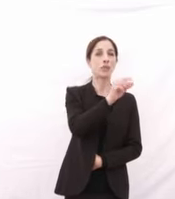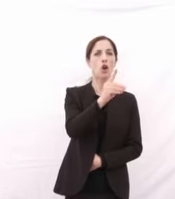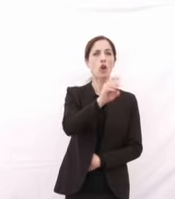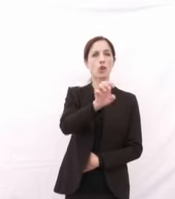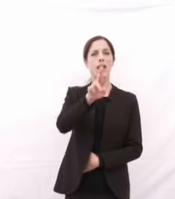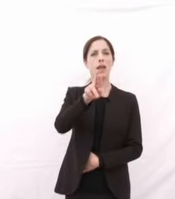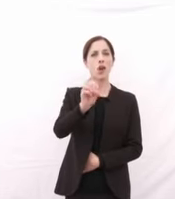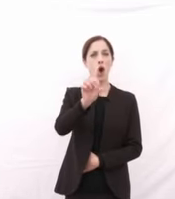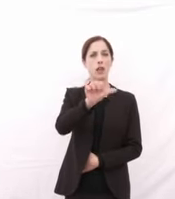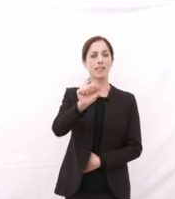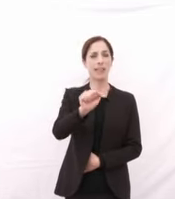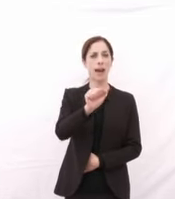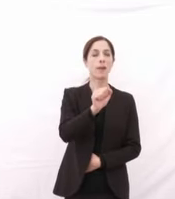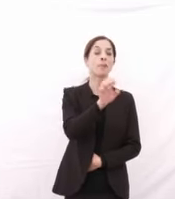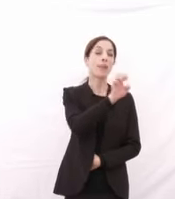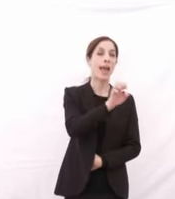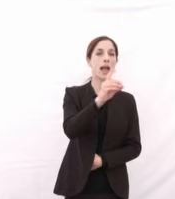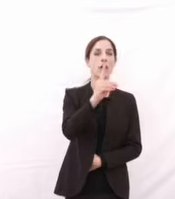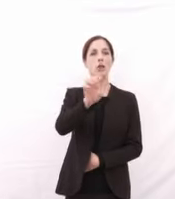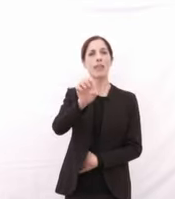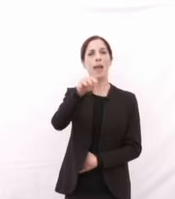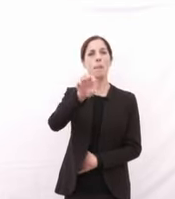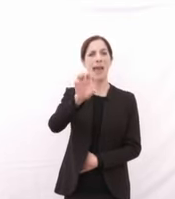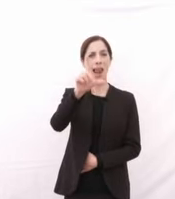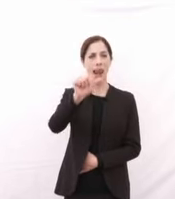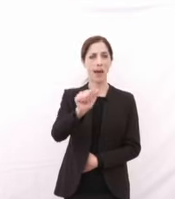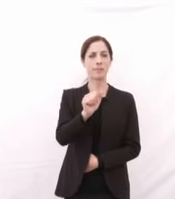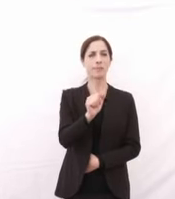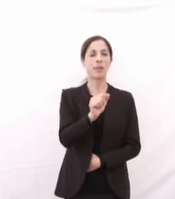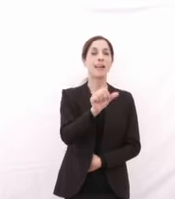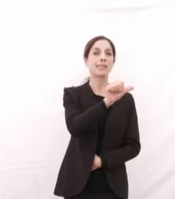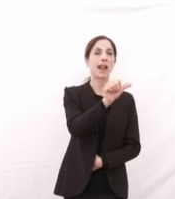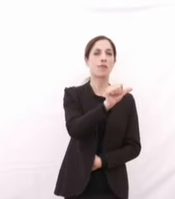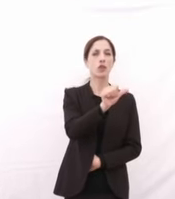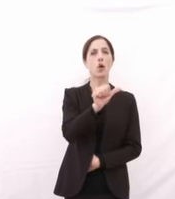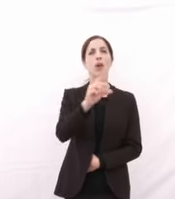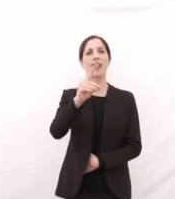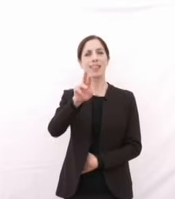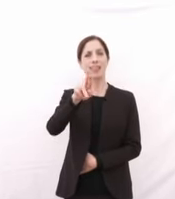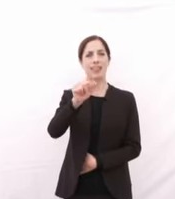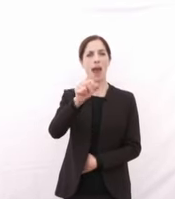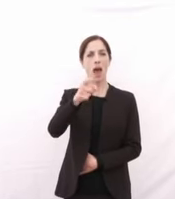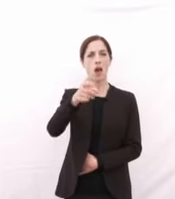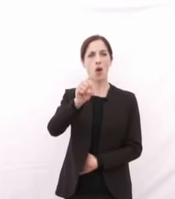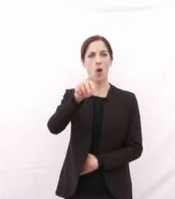Rosa, Elio De Mella, Salvatore Dragone,